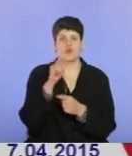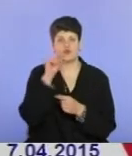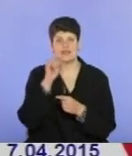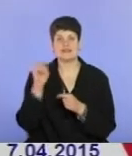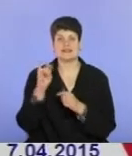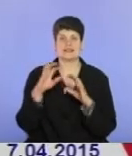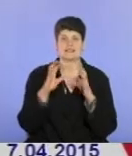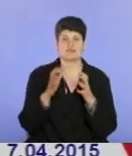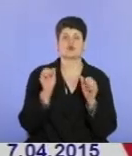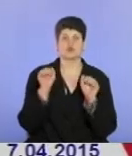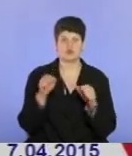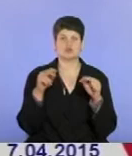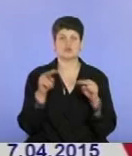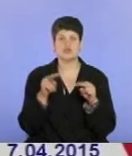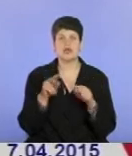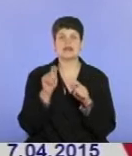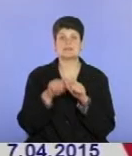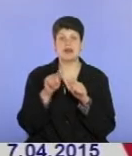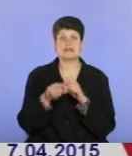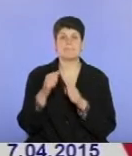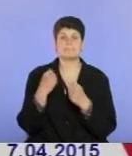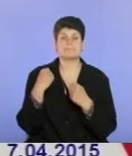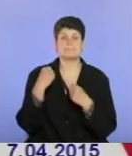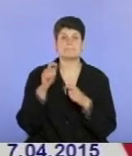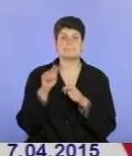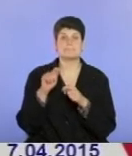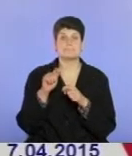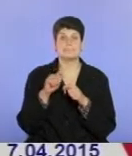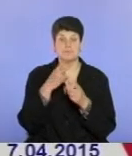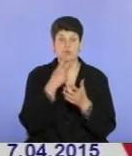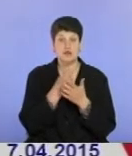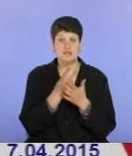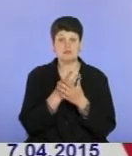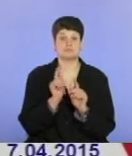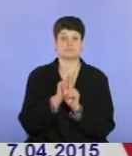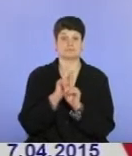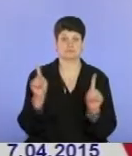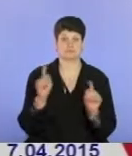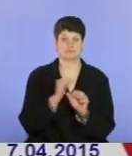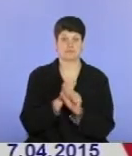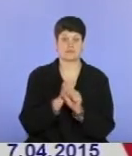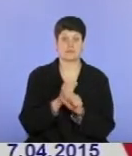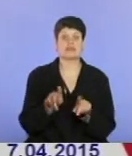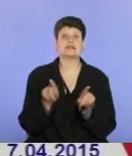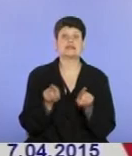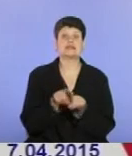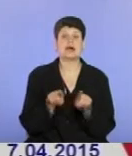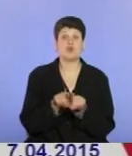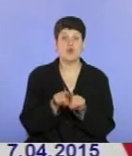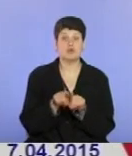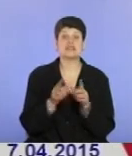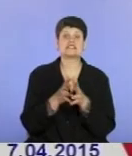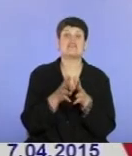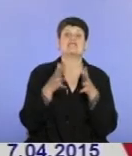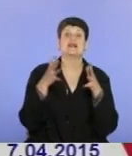може засвідчити що експертна перевірка нам показала що це унікальна робота такої за